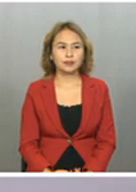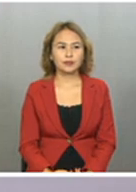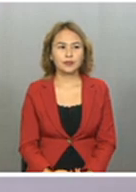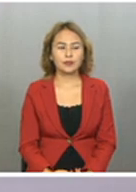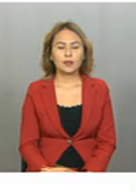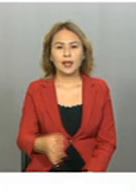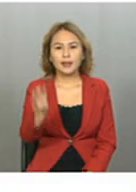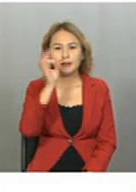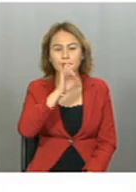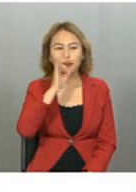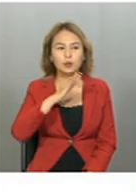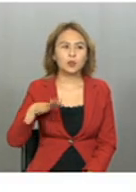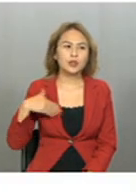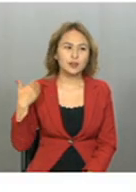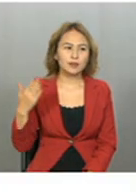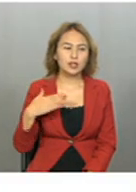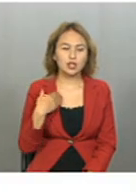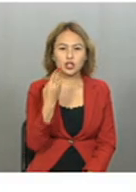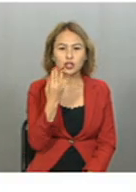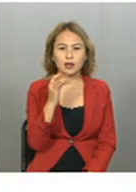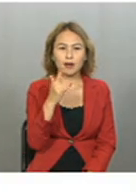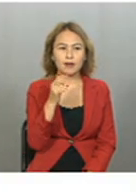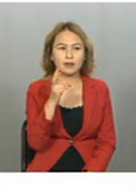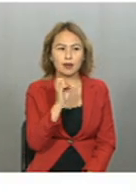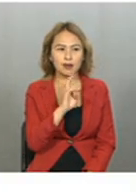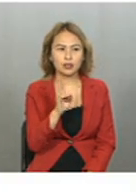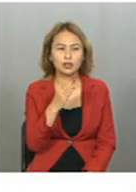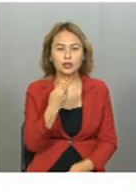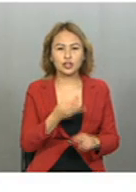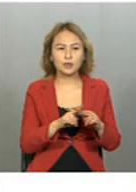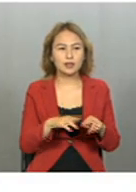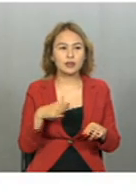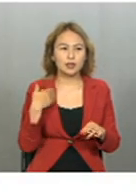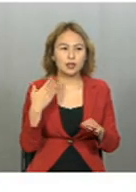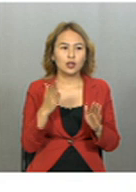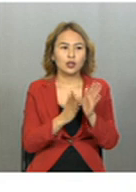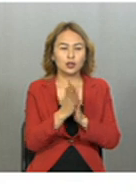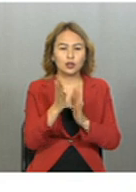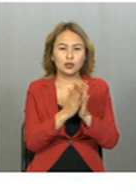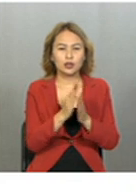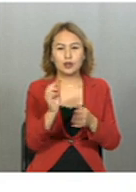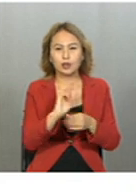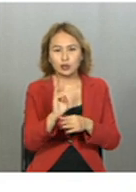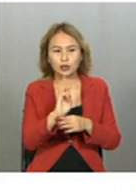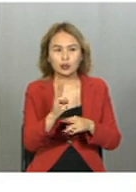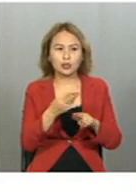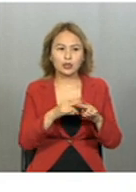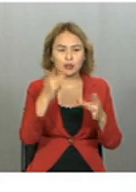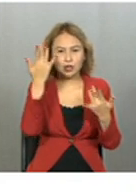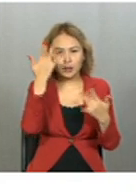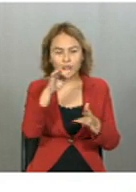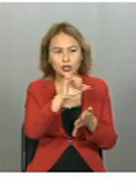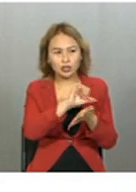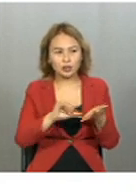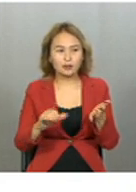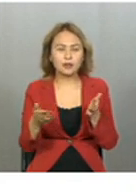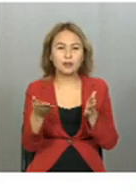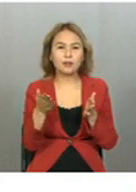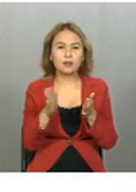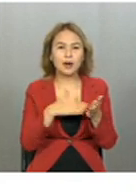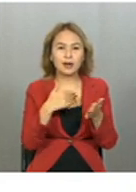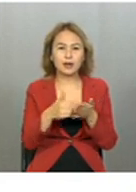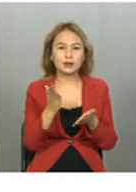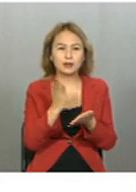Дәрілік өсімдіктер шырғанақ. Шырғанақтың жемісінен күйікке және жараға жағатын